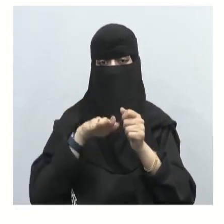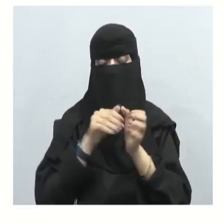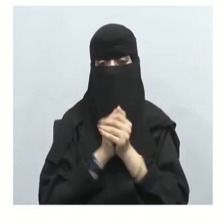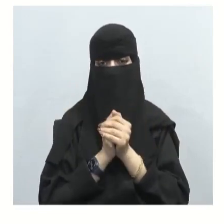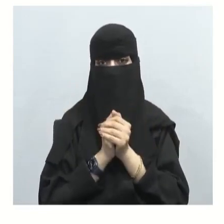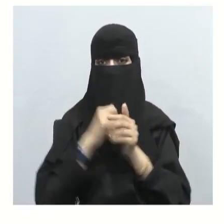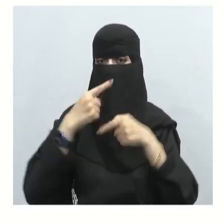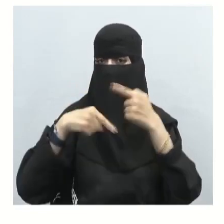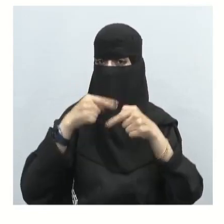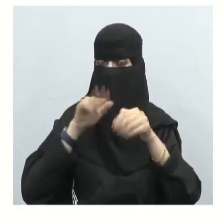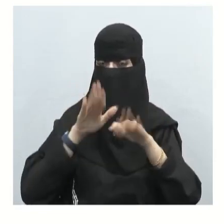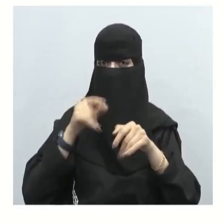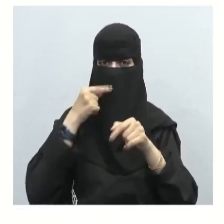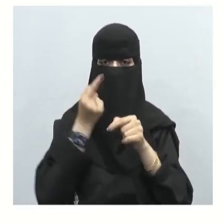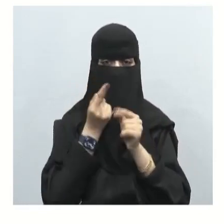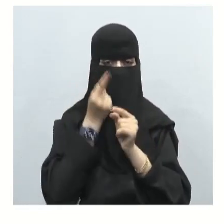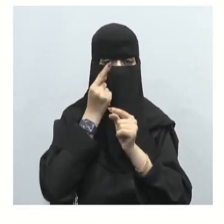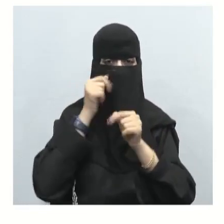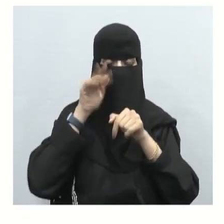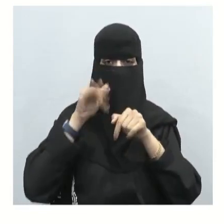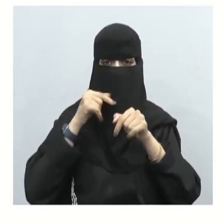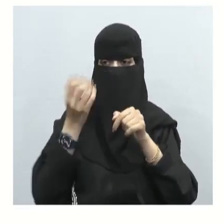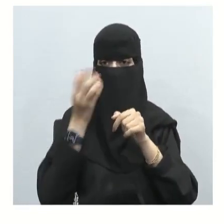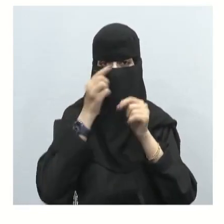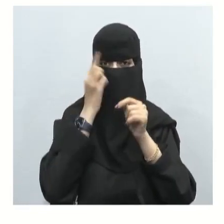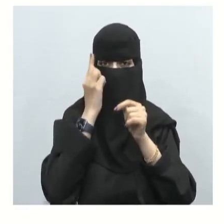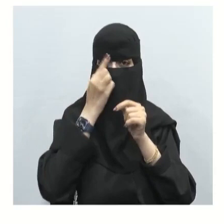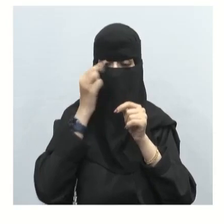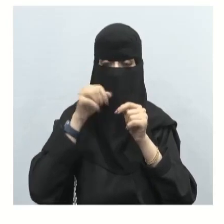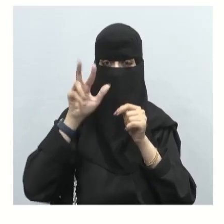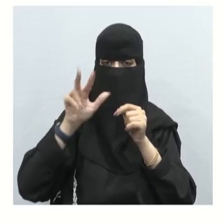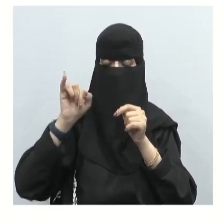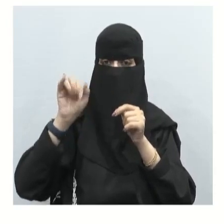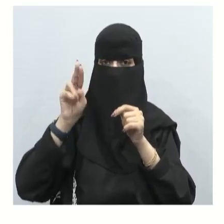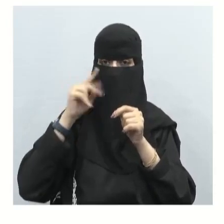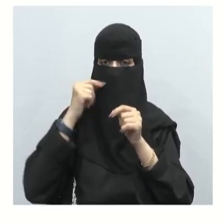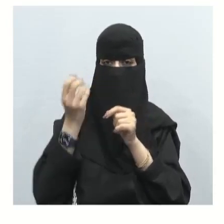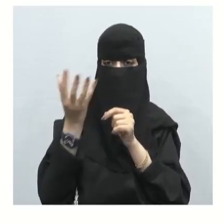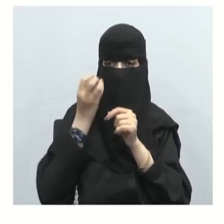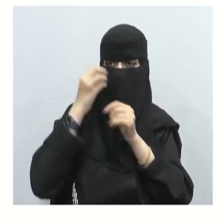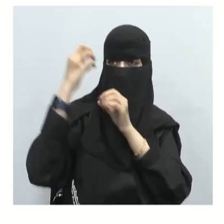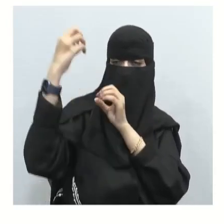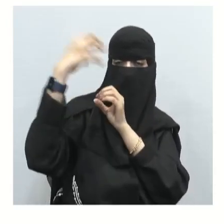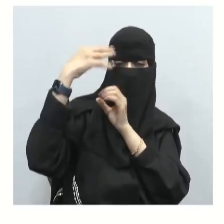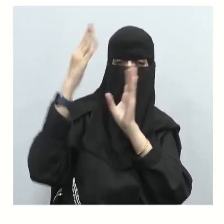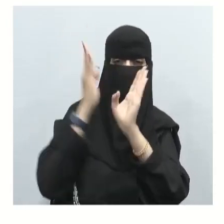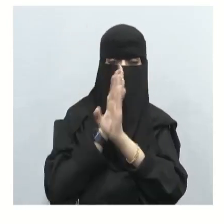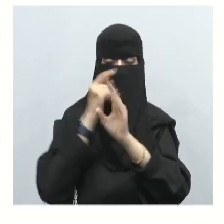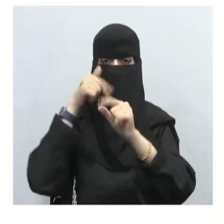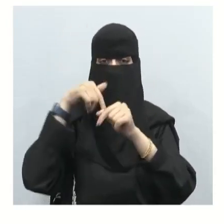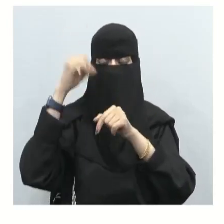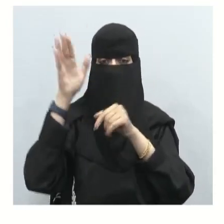دائما العدسات المستقطبه تحجب او تحجب الوهج الناشئ عن انعكاس